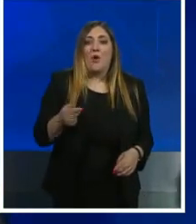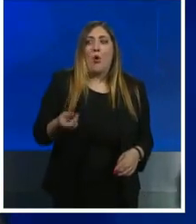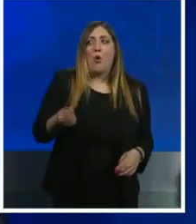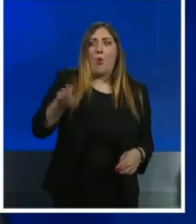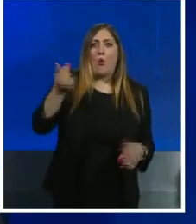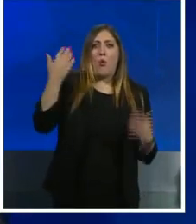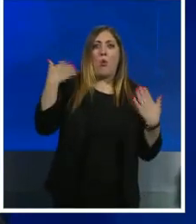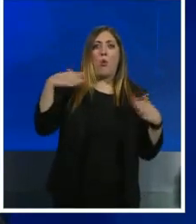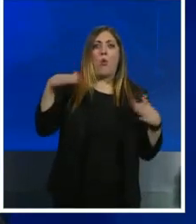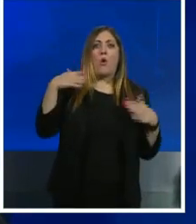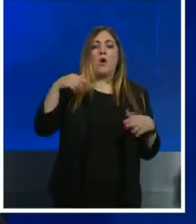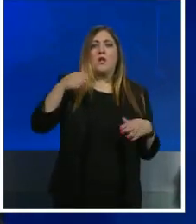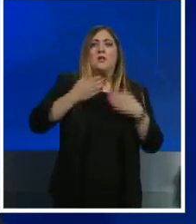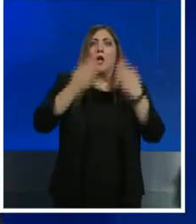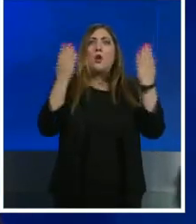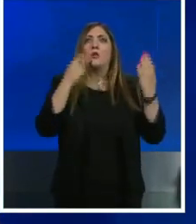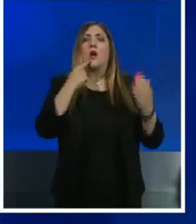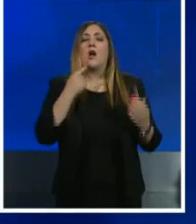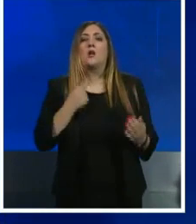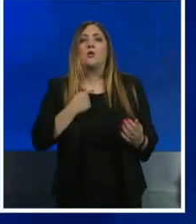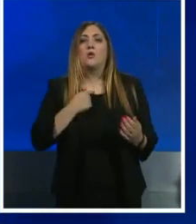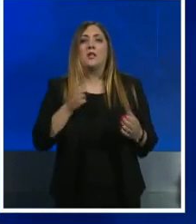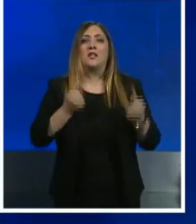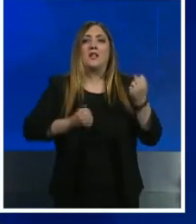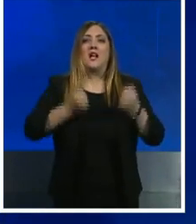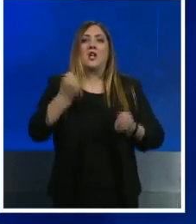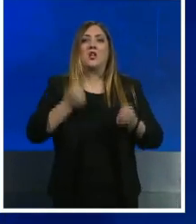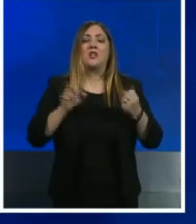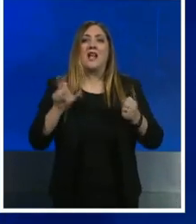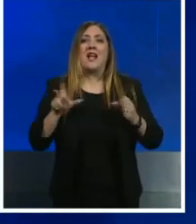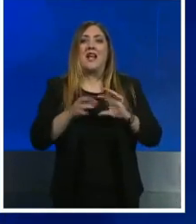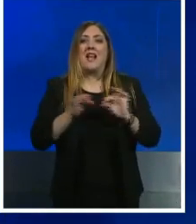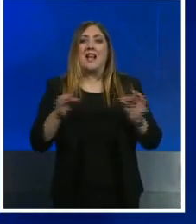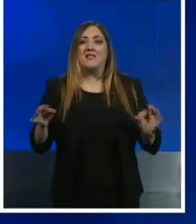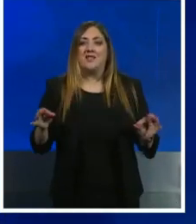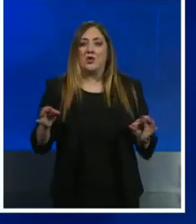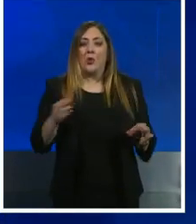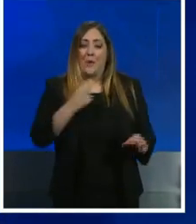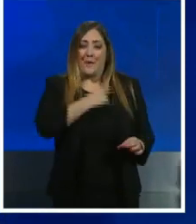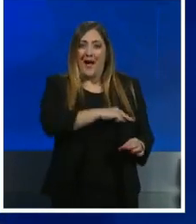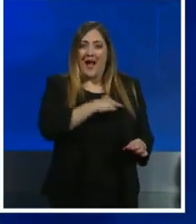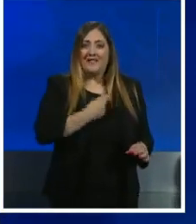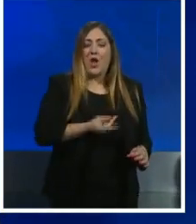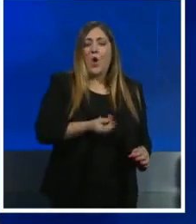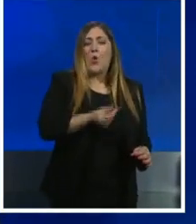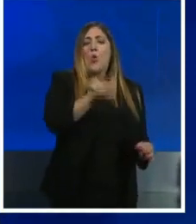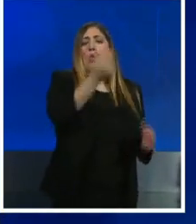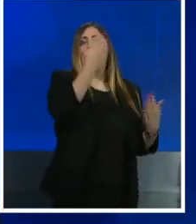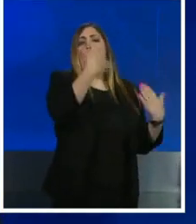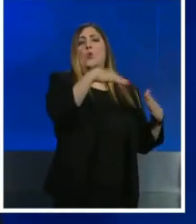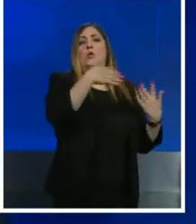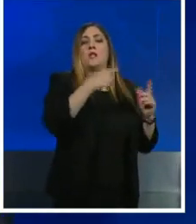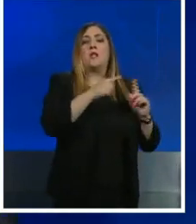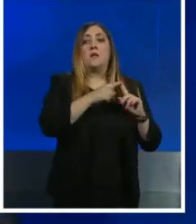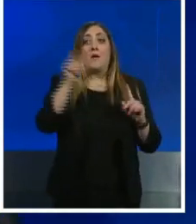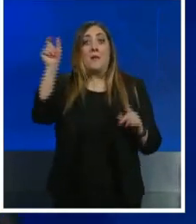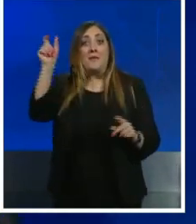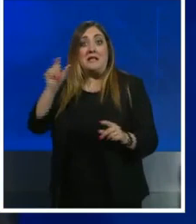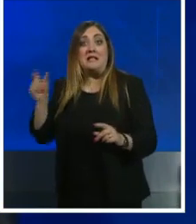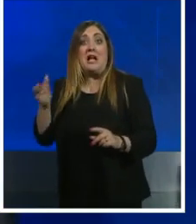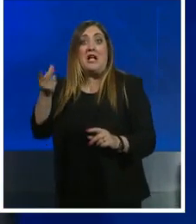ħadd dalgħodu il-karozza tal-elettriku li tixtriha minn Malta tiswa ċertu prezz. U l-istess waħda tixtriha